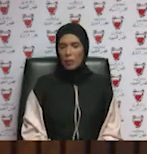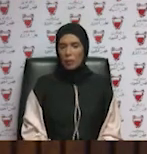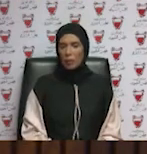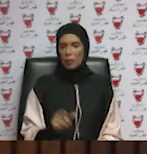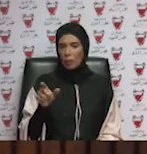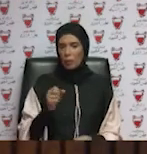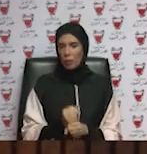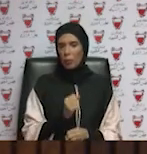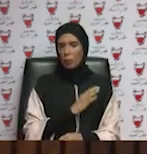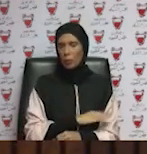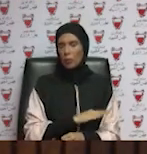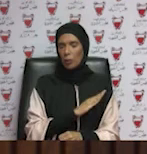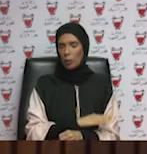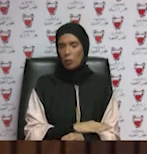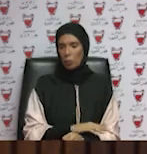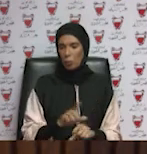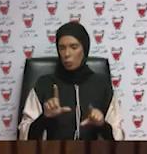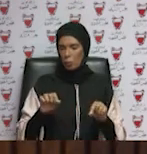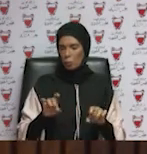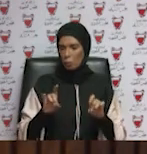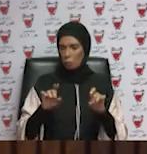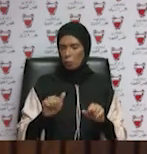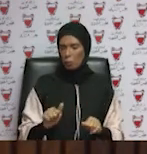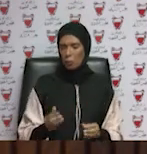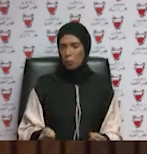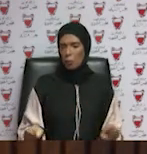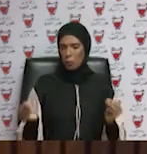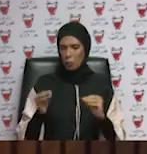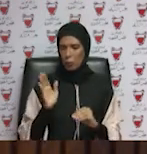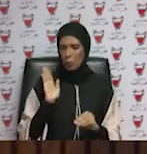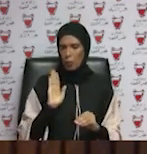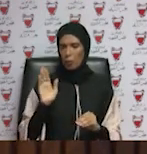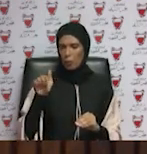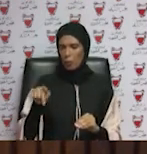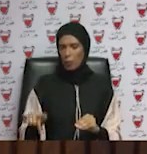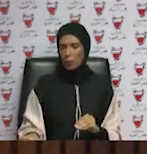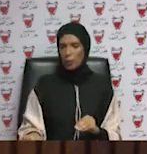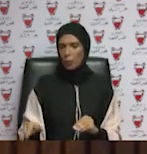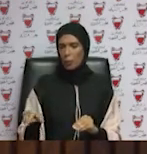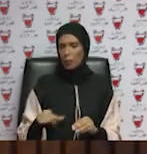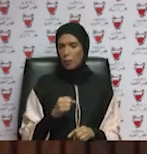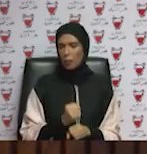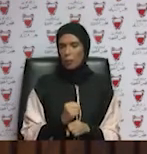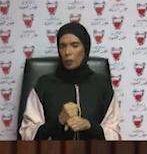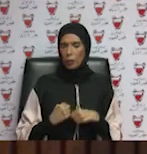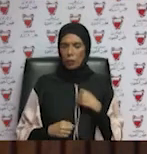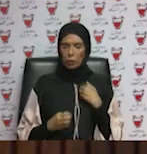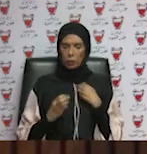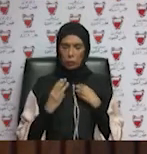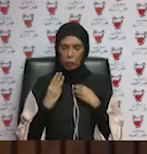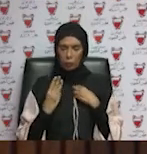عمالنا المهرة، بالإضافة إلى تطوير وإعادة تدريب القوى العاملة البحرينية.